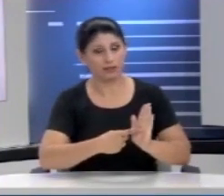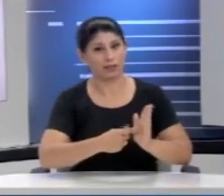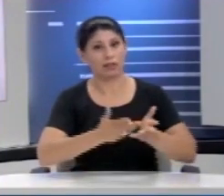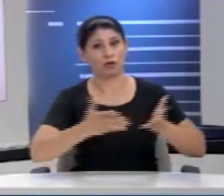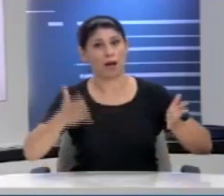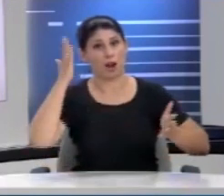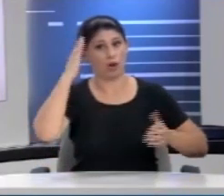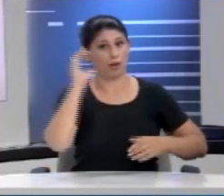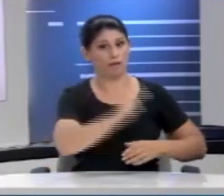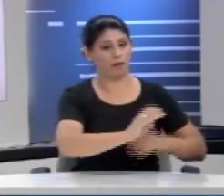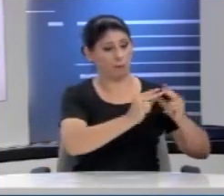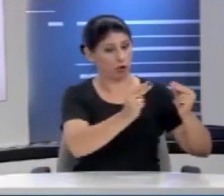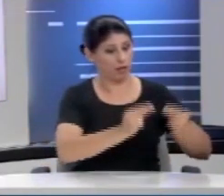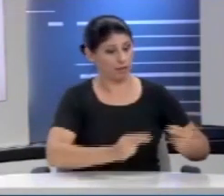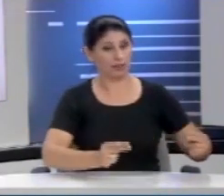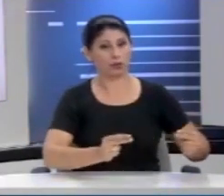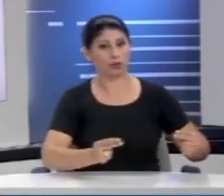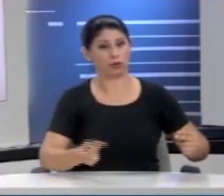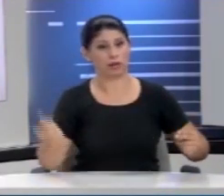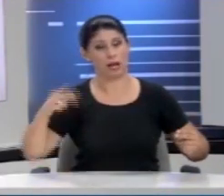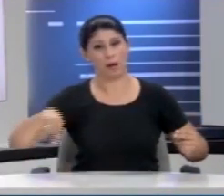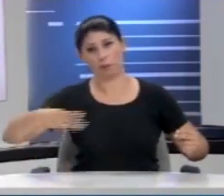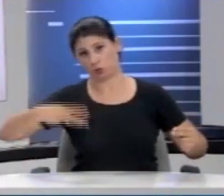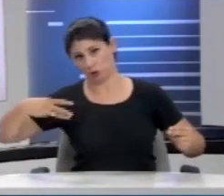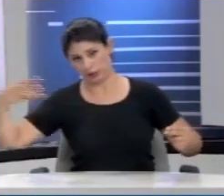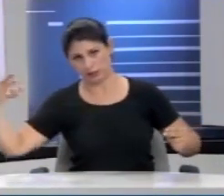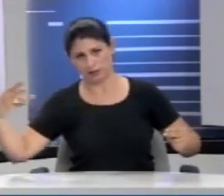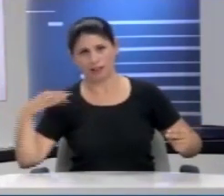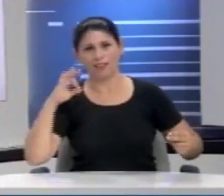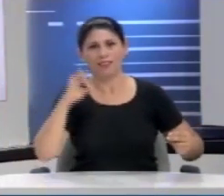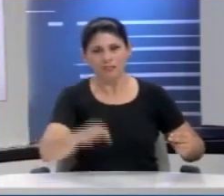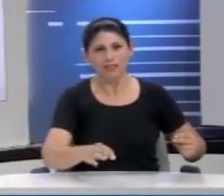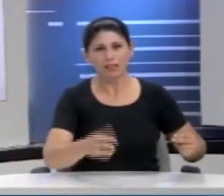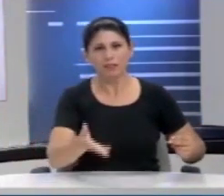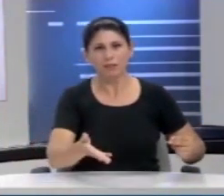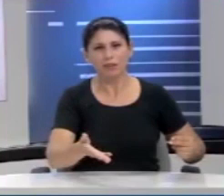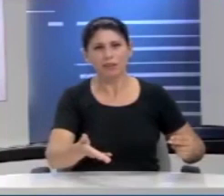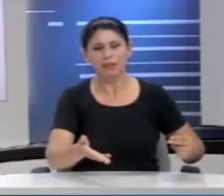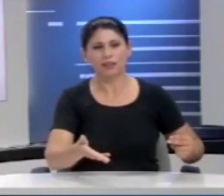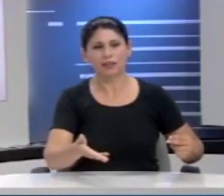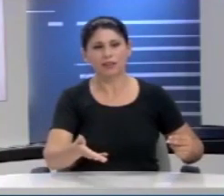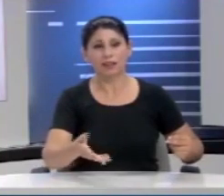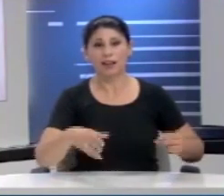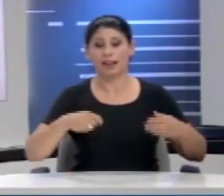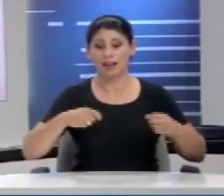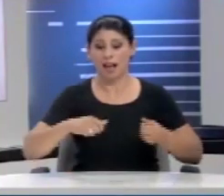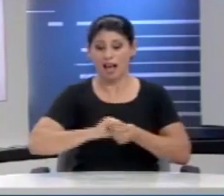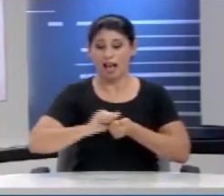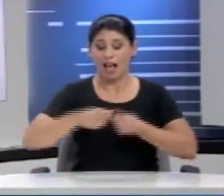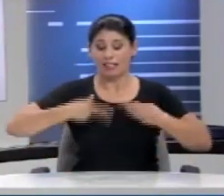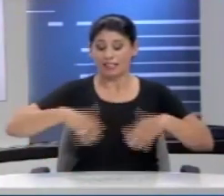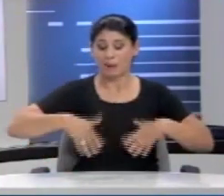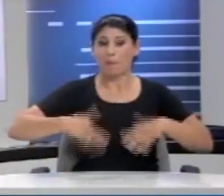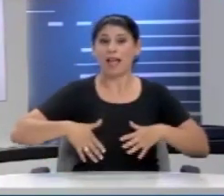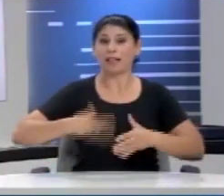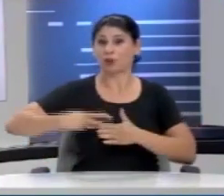το μεγάλο κεφάλαιο αποτελεσματικότερους του ΣΥΡΙΖΑ, φτάνετε μέχρι και να τον ξελασπώνετε πολιτικά, να